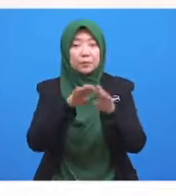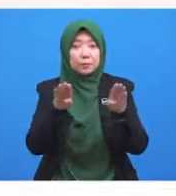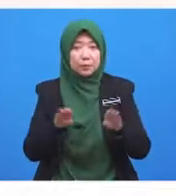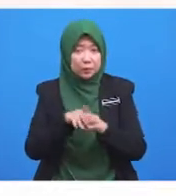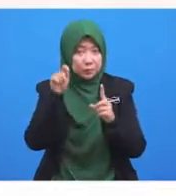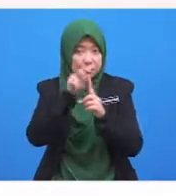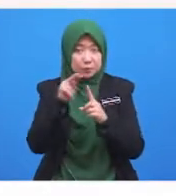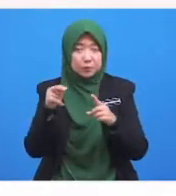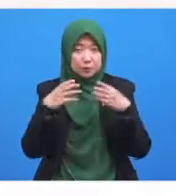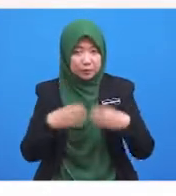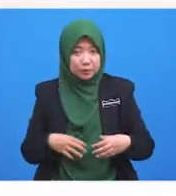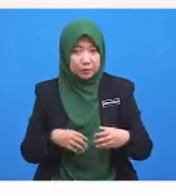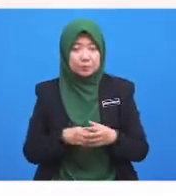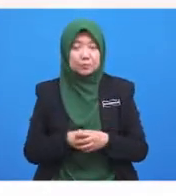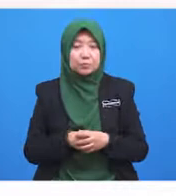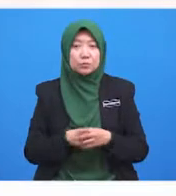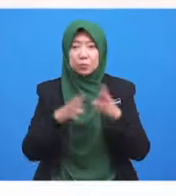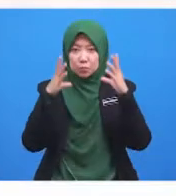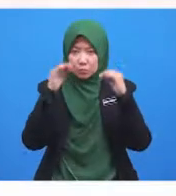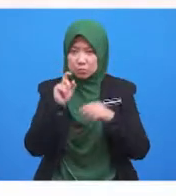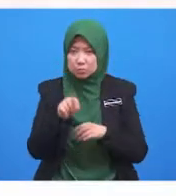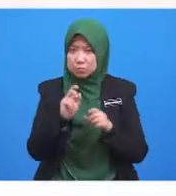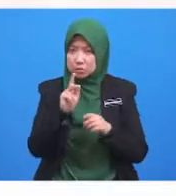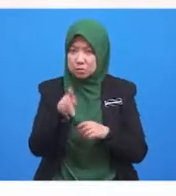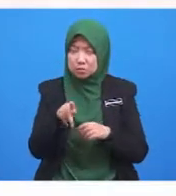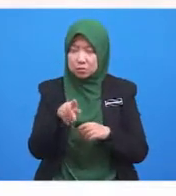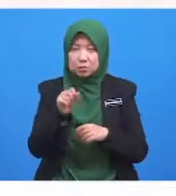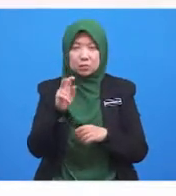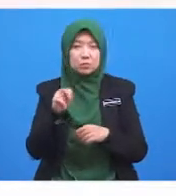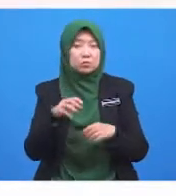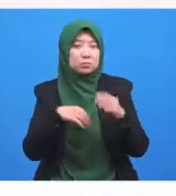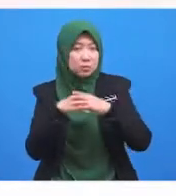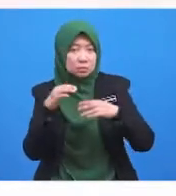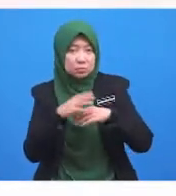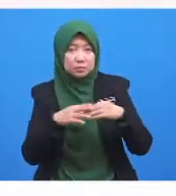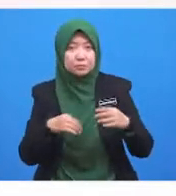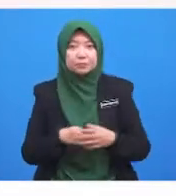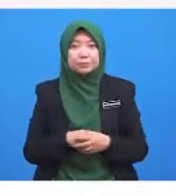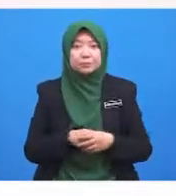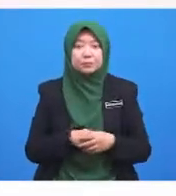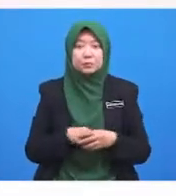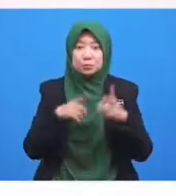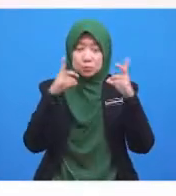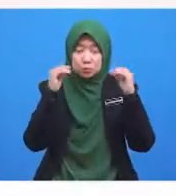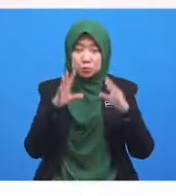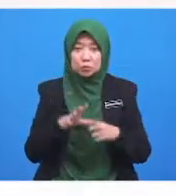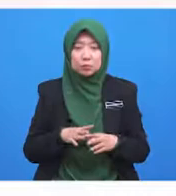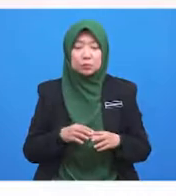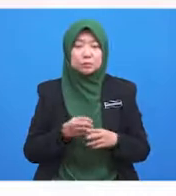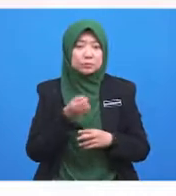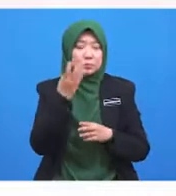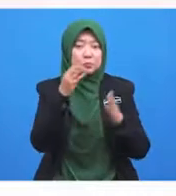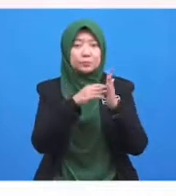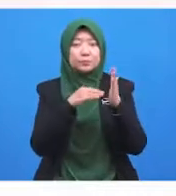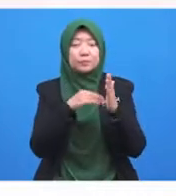pelanggan. Guru memastikan ruang salon dalam keadaan selesa dan kondusif. Guru menerangkan senarai